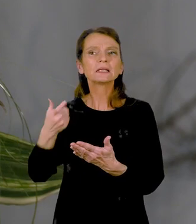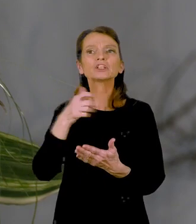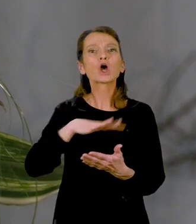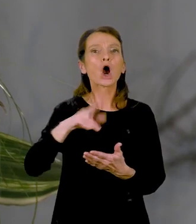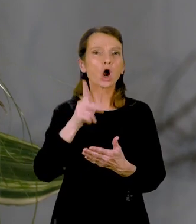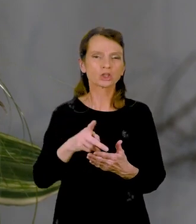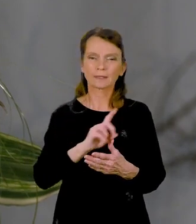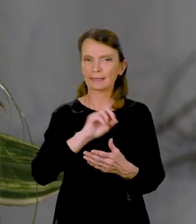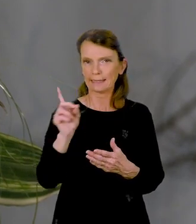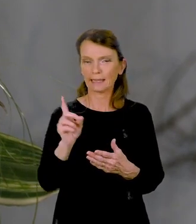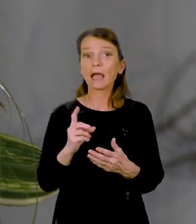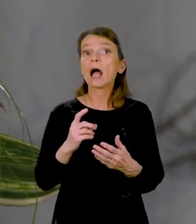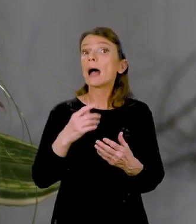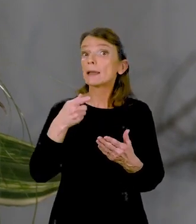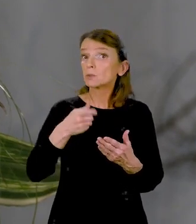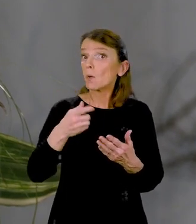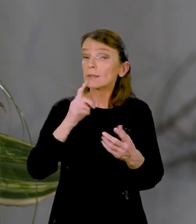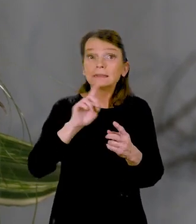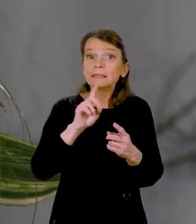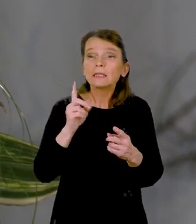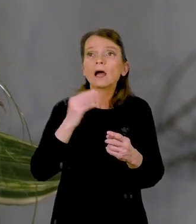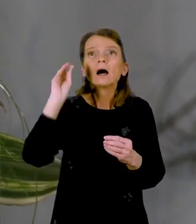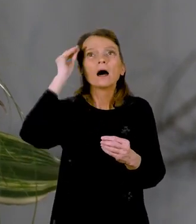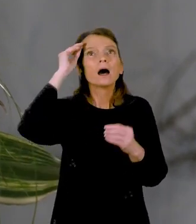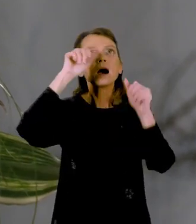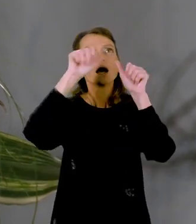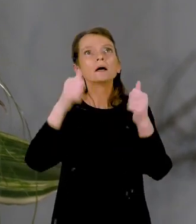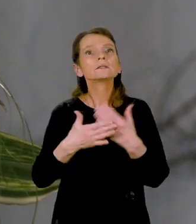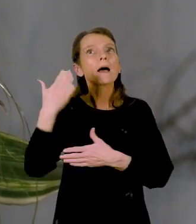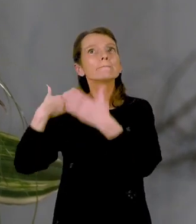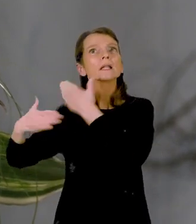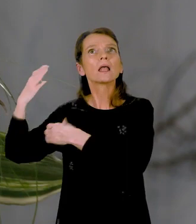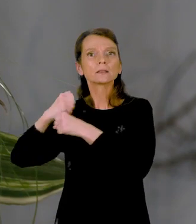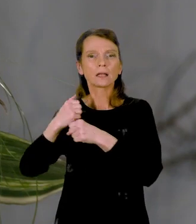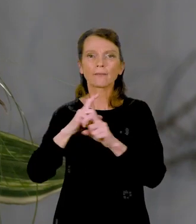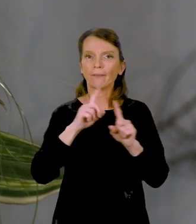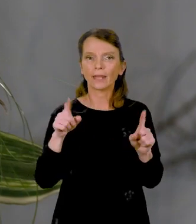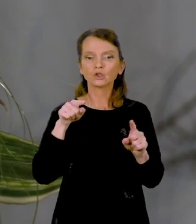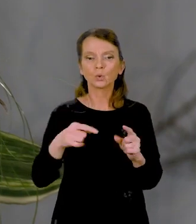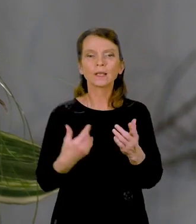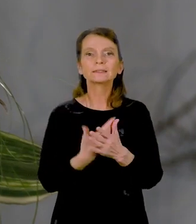Priznanje ni monumentaliziranje preteklosti, je tlakovanje prihodnosti.